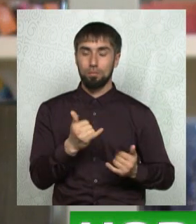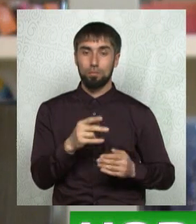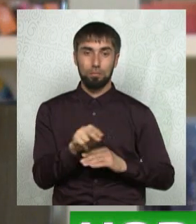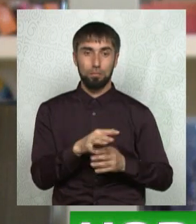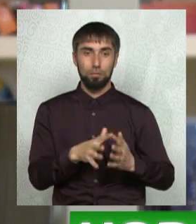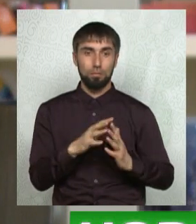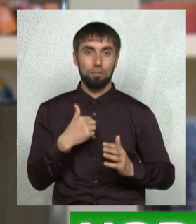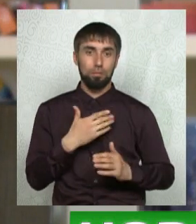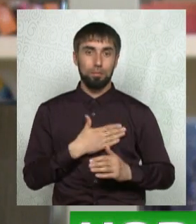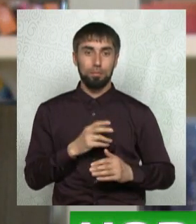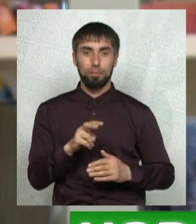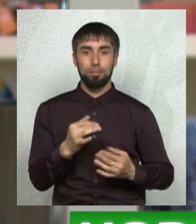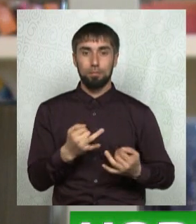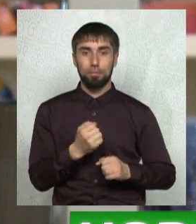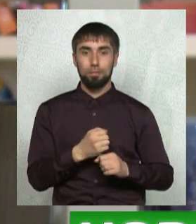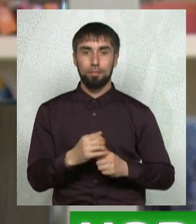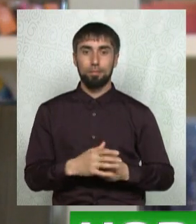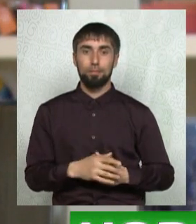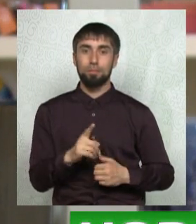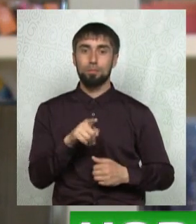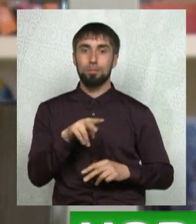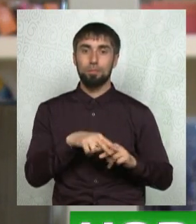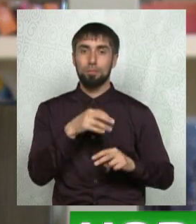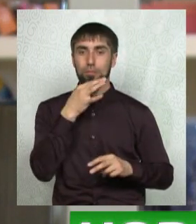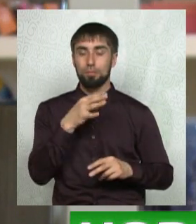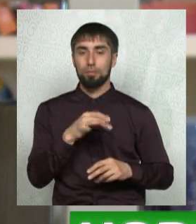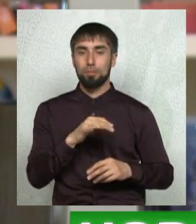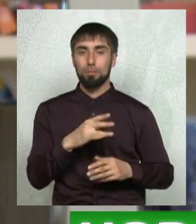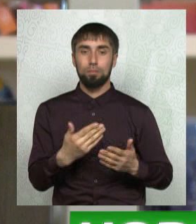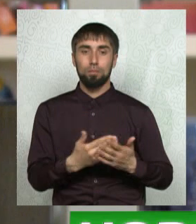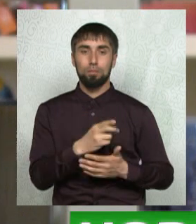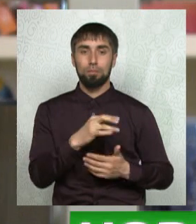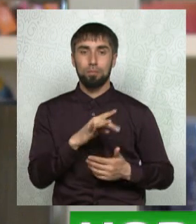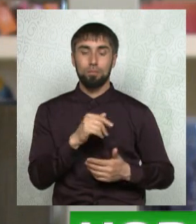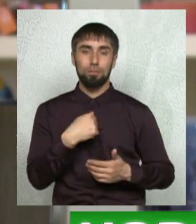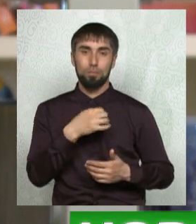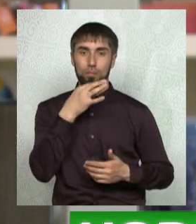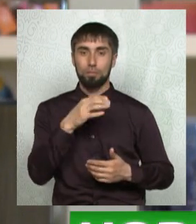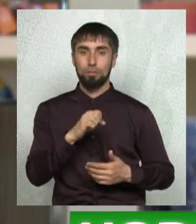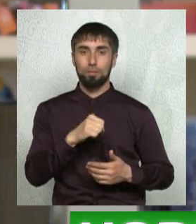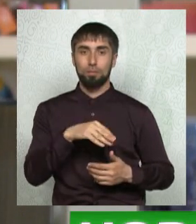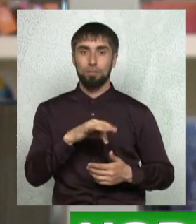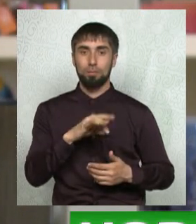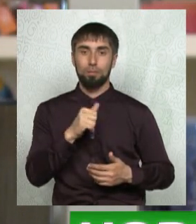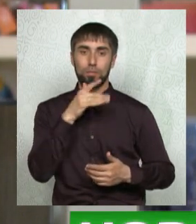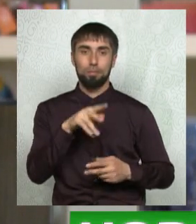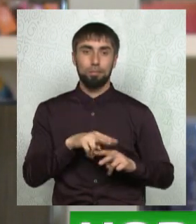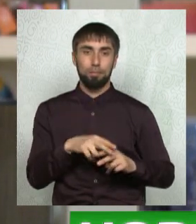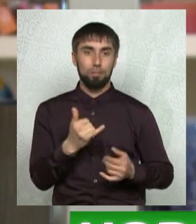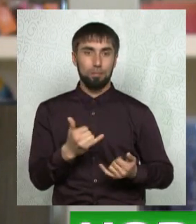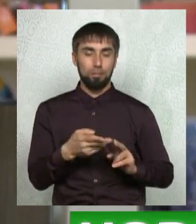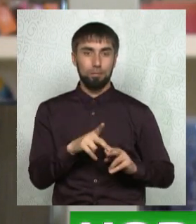стало намного приятнее и интереснее делать. Что тебе здесь вот нравится именно в новой библиотеке? Сейчас нравится атмосфера, которая здесь сложилась. Теперь